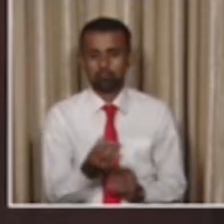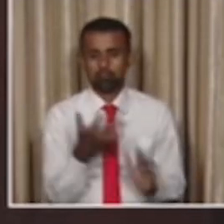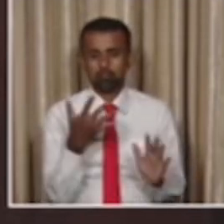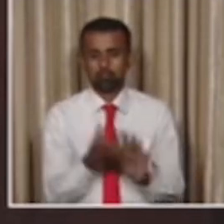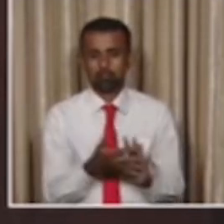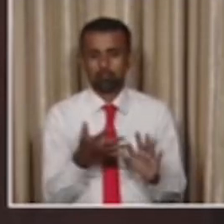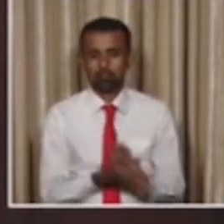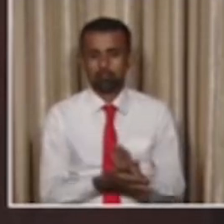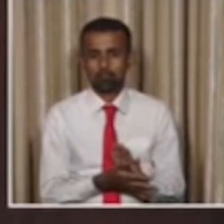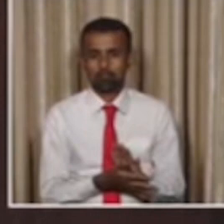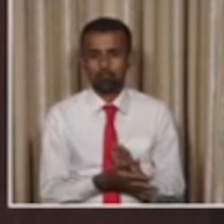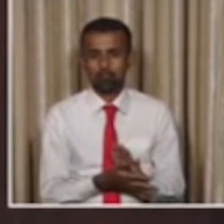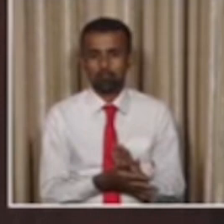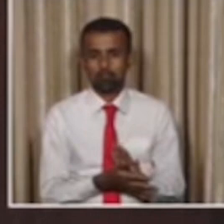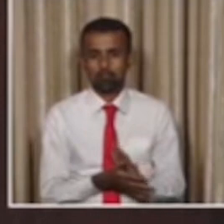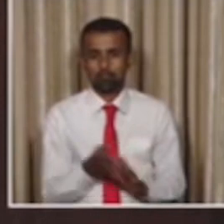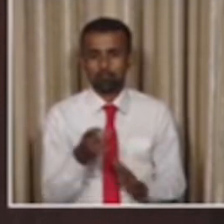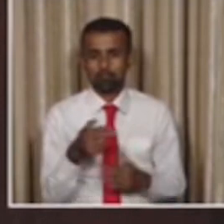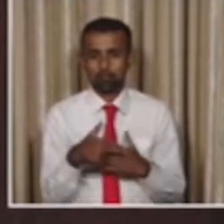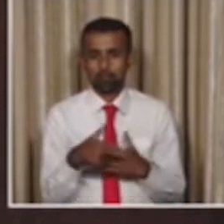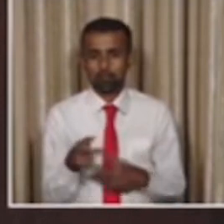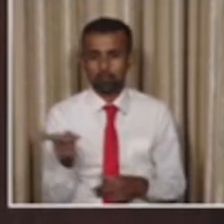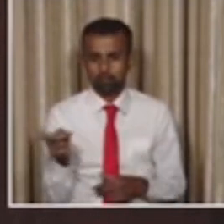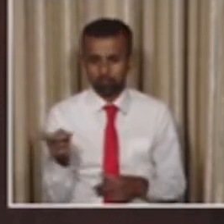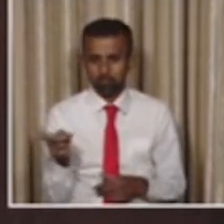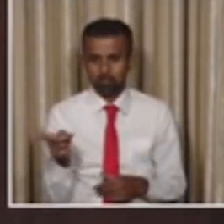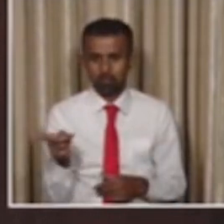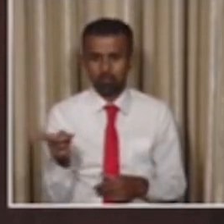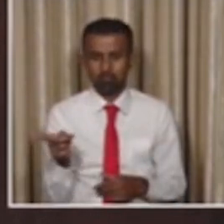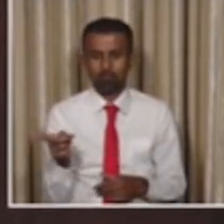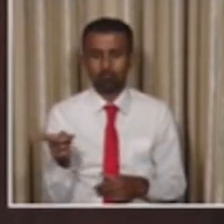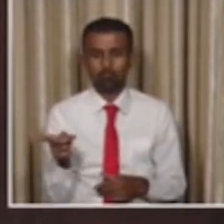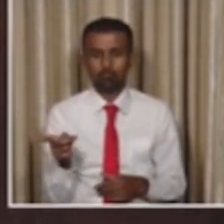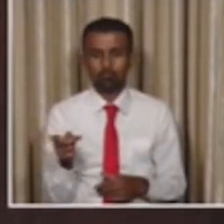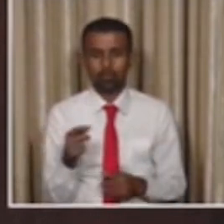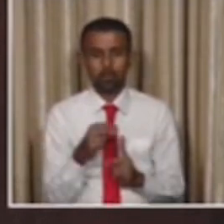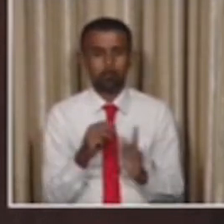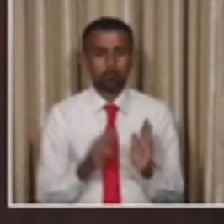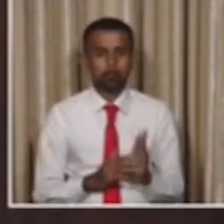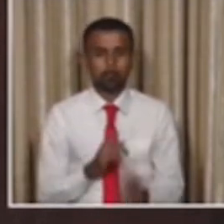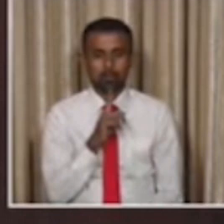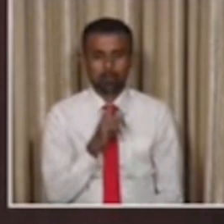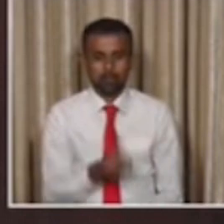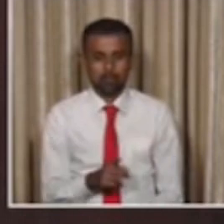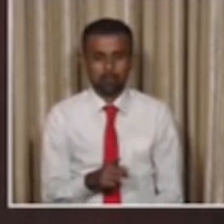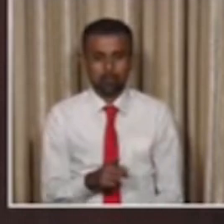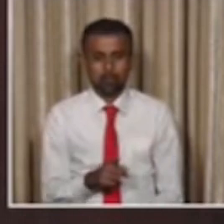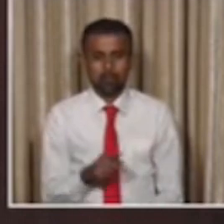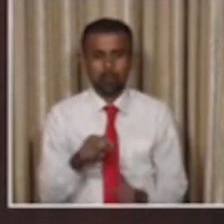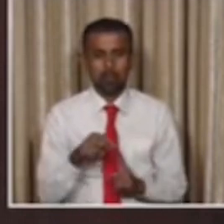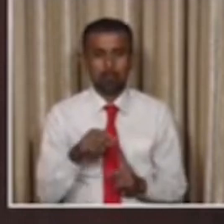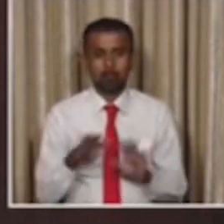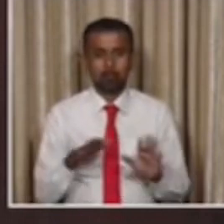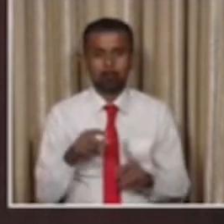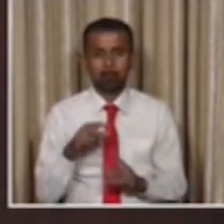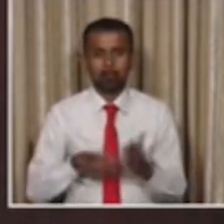වලට පැහැදිලිව මේ කාරණේ හේතුභූත වෙනවා ඒ නිසා මම විශේෂයෙන් අපේ අගමැතිතුමාගෙන් ඉල්ලන්න කැමතියි මේ පළාත් පාලන ආයතන